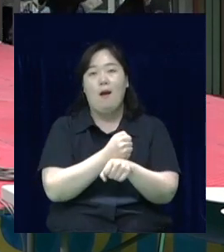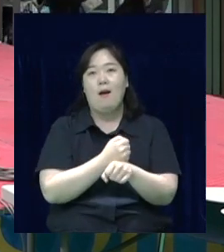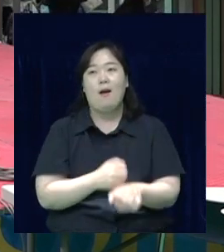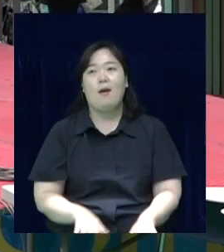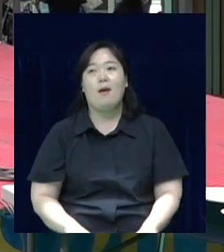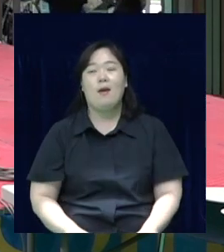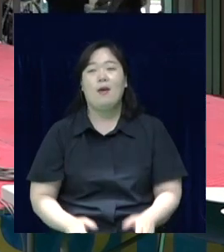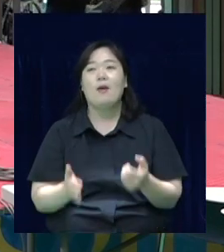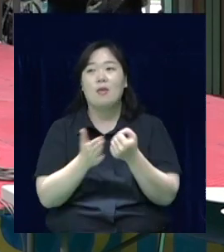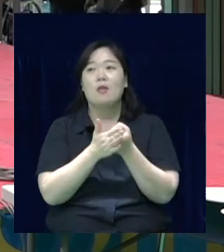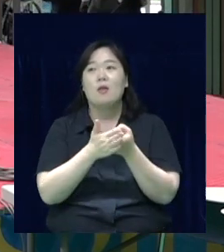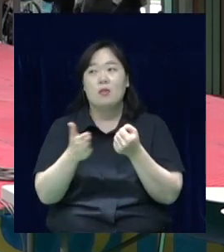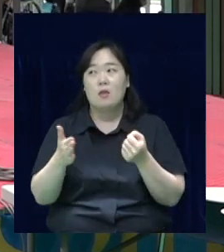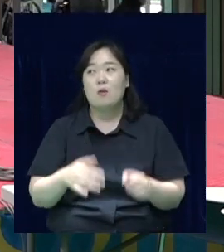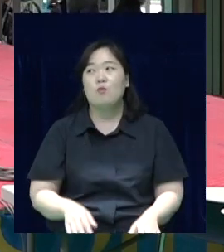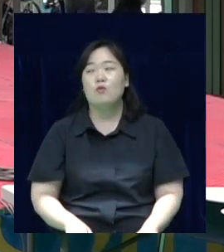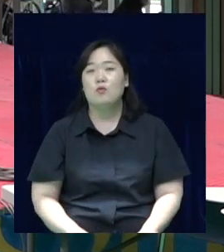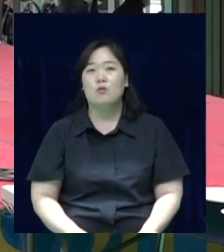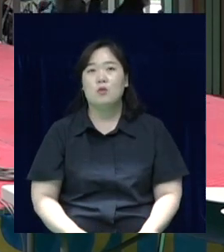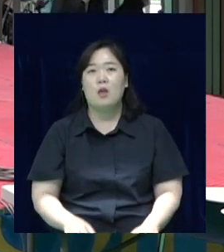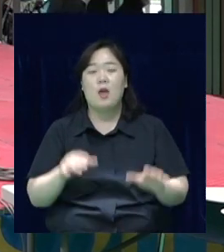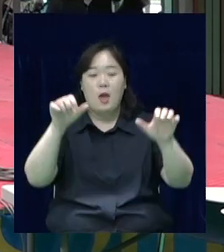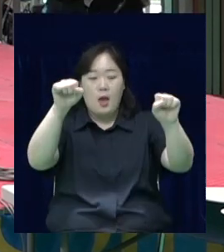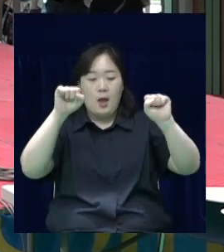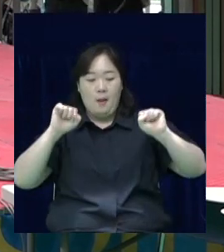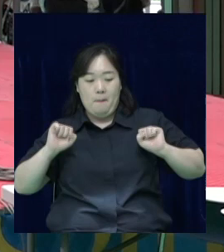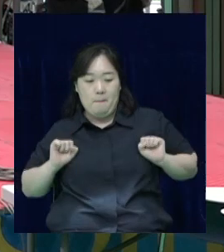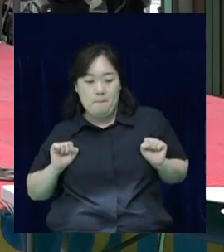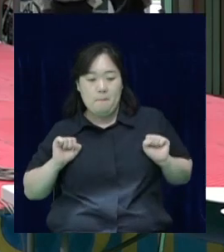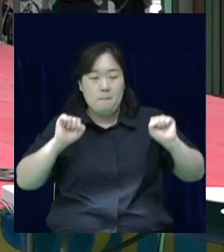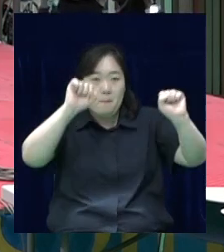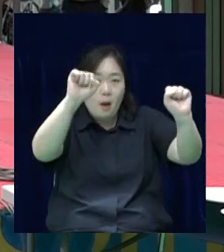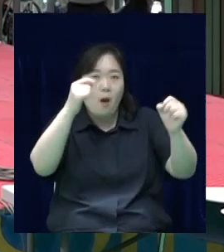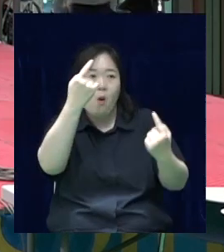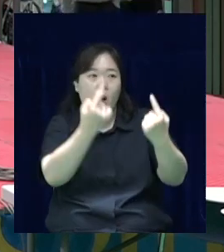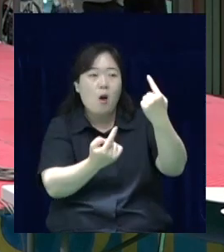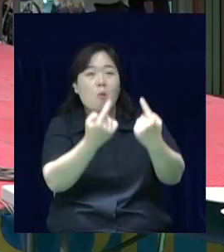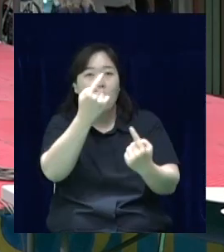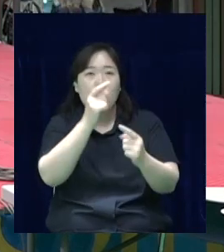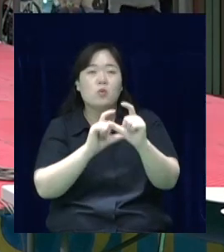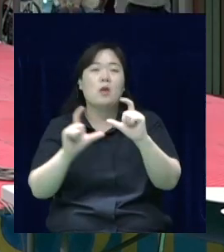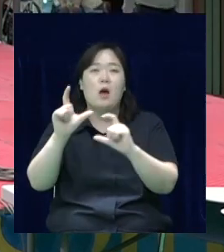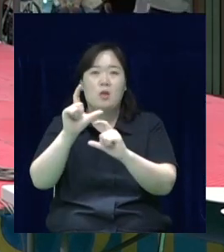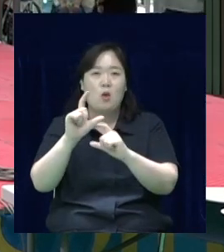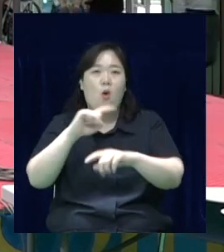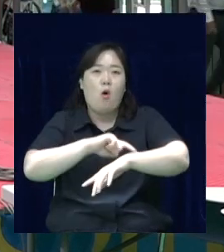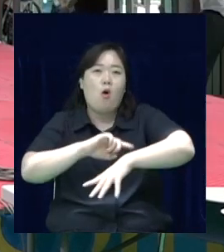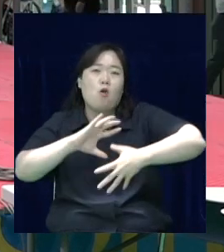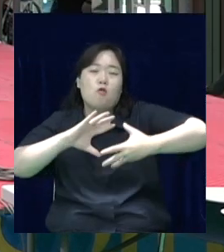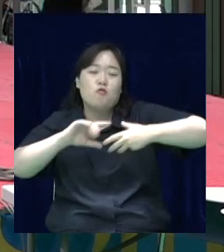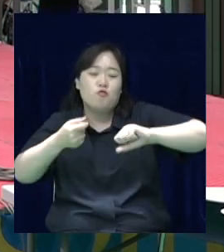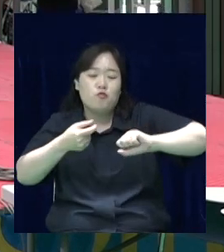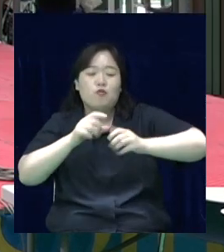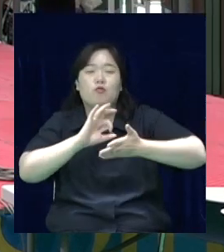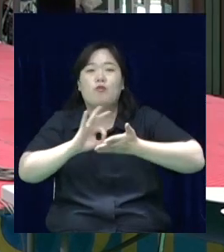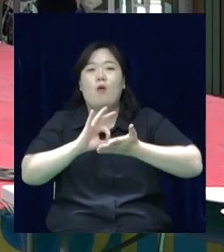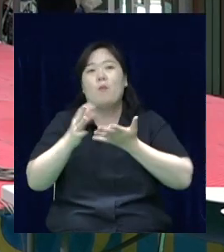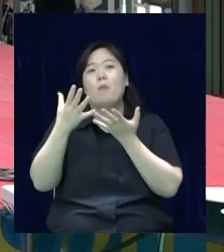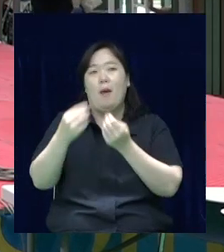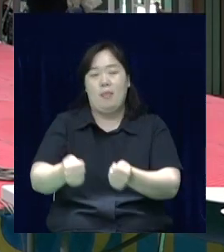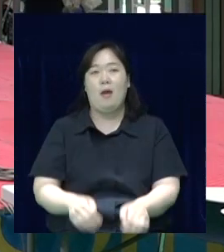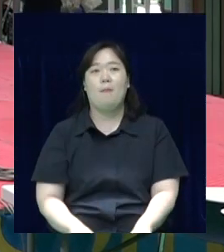보면 상대적으로 파워리프팅에 비해서 훨씬 더 근력을 많이 사용하는 종목으로 보시면 됩니다. 네.